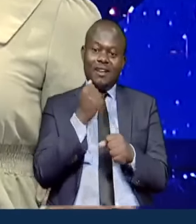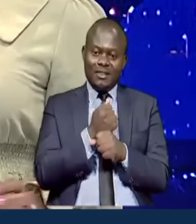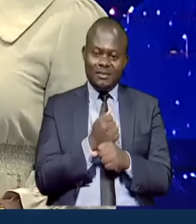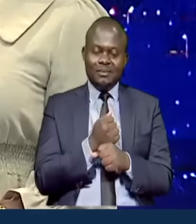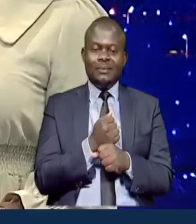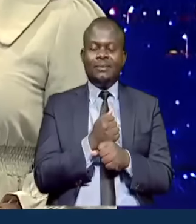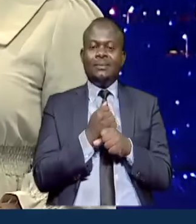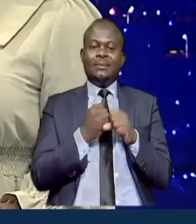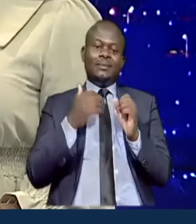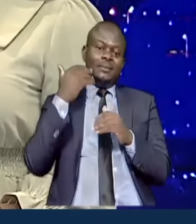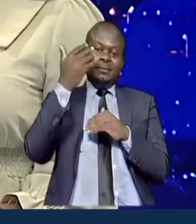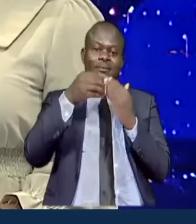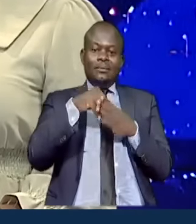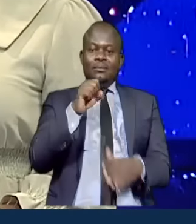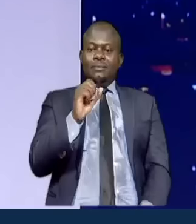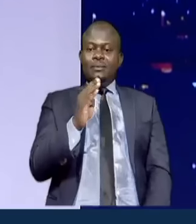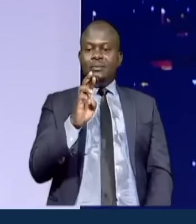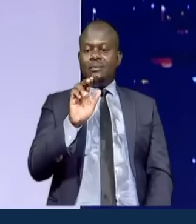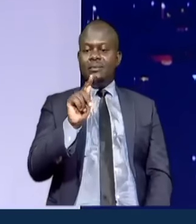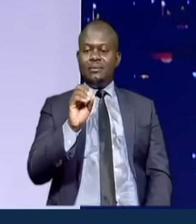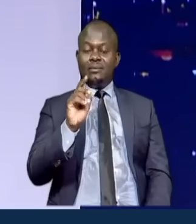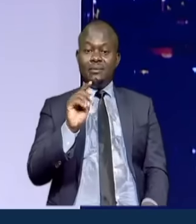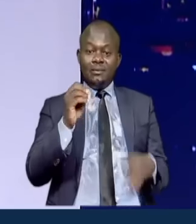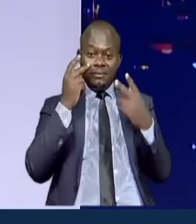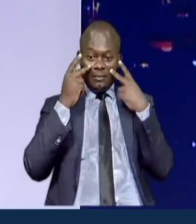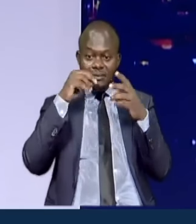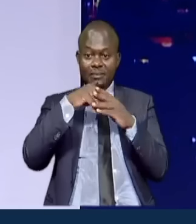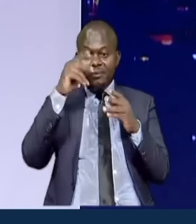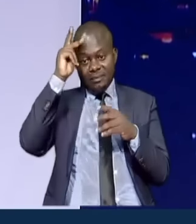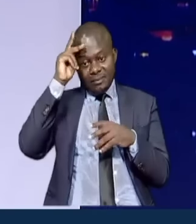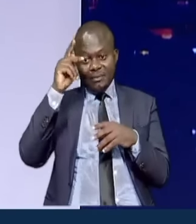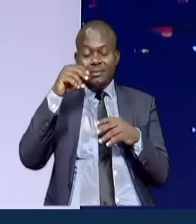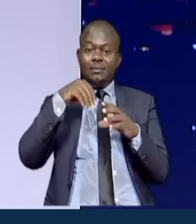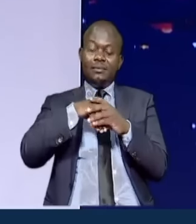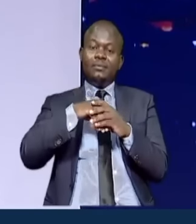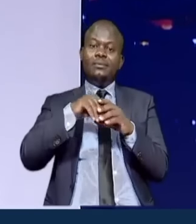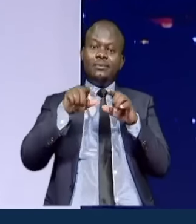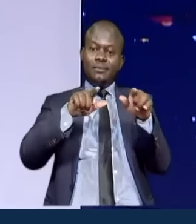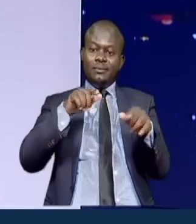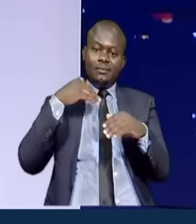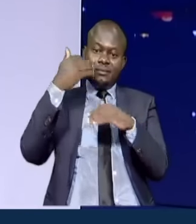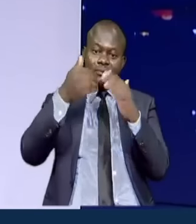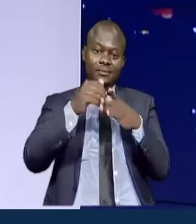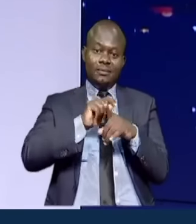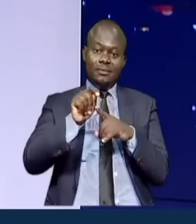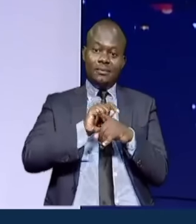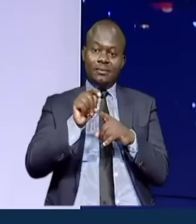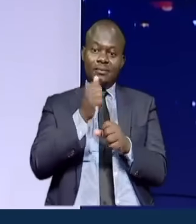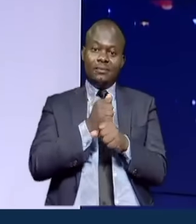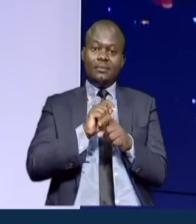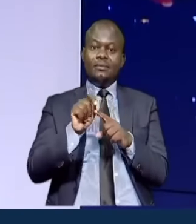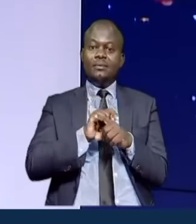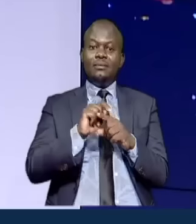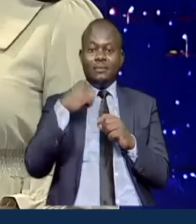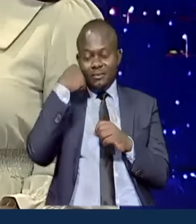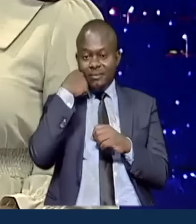hanyuma ubwo muri seburi koko nahaboneye ubumenyi bwo kuri tele nza no kwihugura nkora kose za